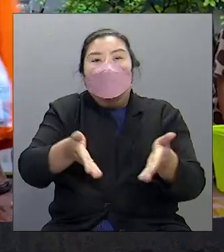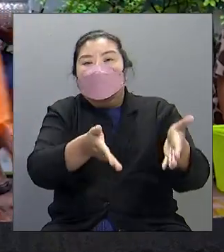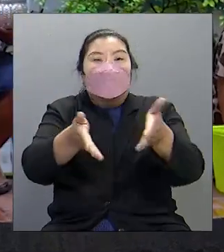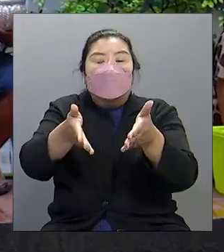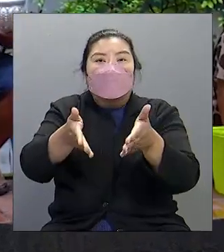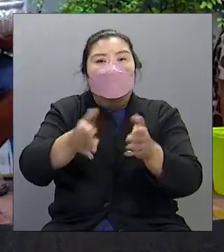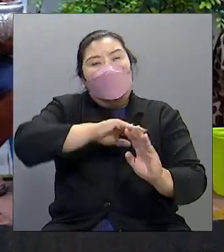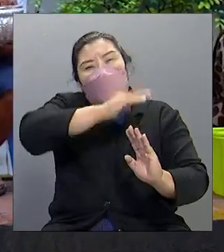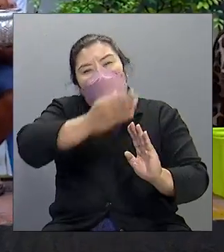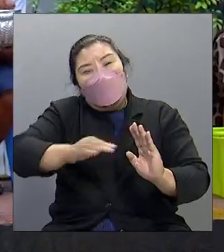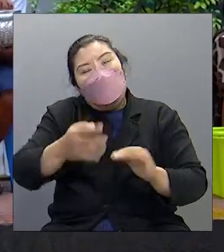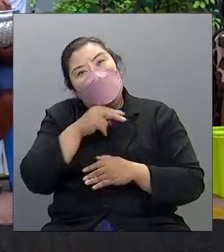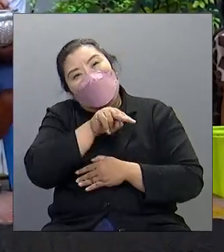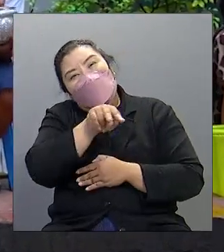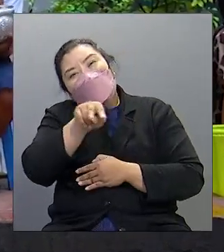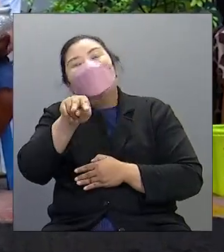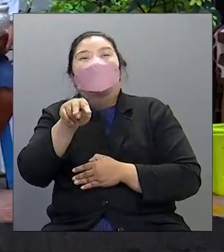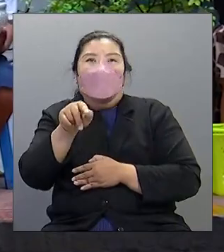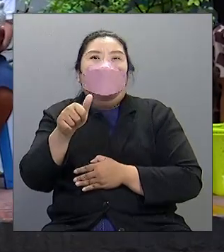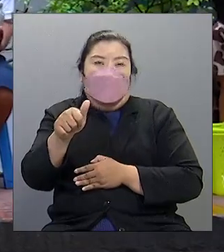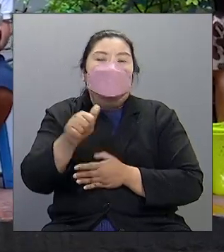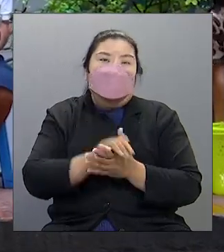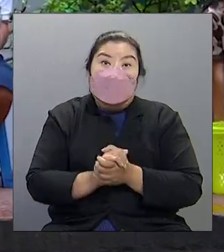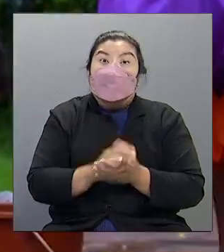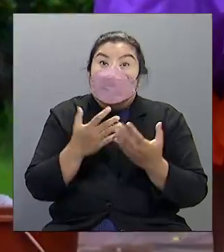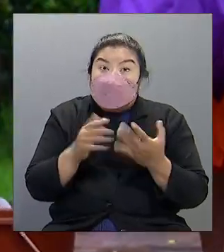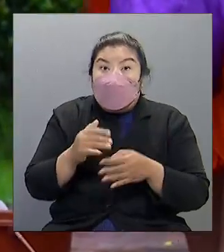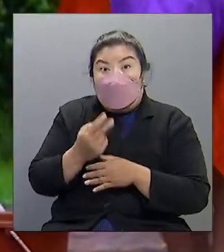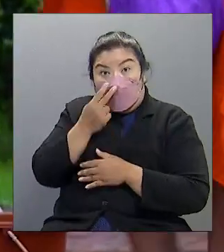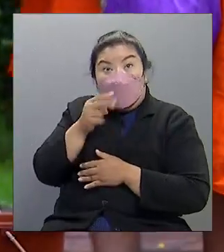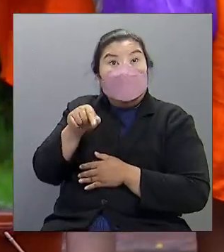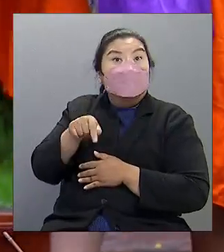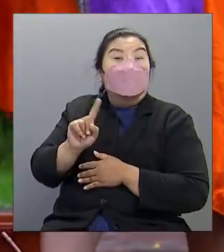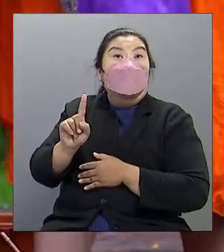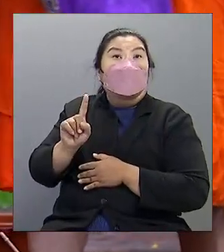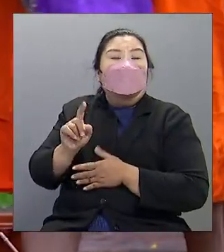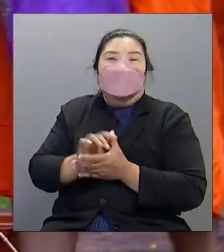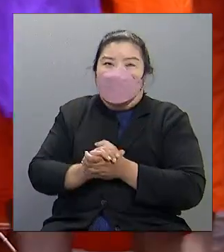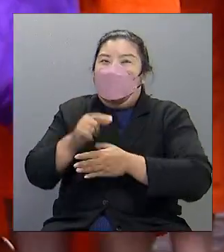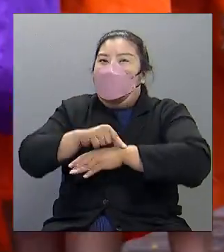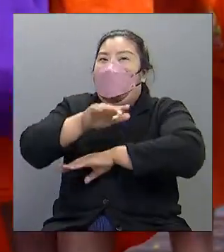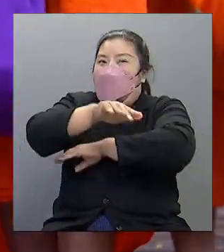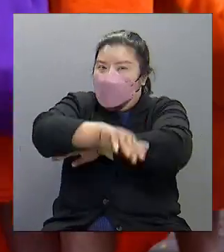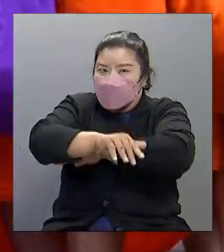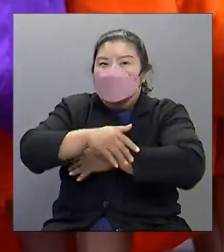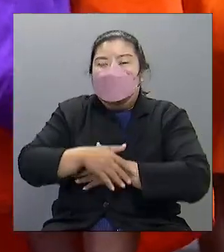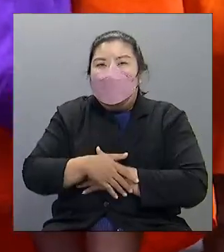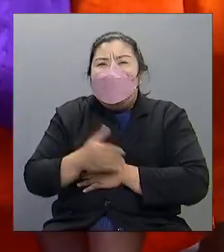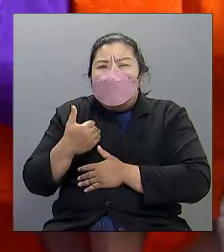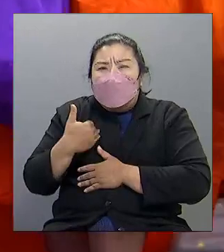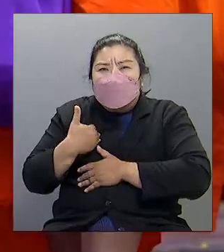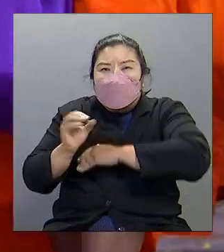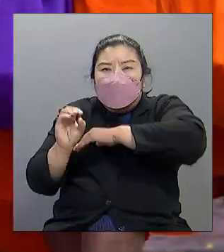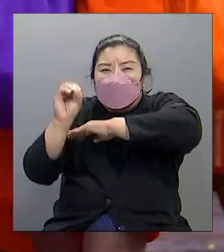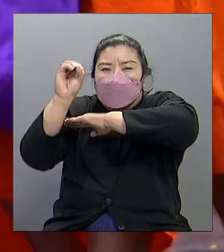มบูณค่ะอย่นคณชได้เห็นได้ครับไฮไต์จ ๆ คือตั้งแต่ช่งตนที่เปิดคิใหดูเลยคือยามเย็นครั จะได้ชมวิวพระทิตกดิน